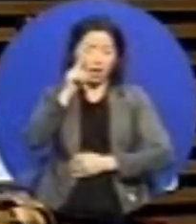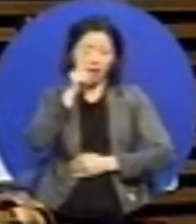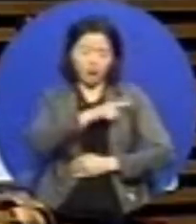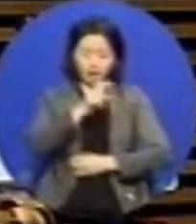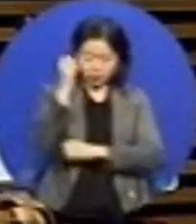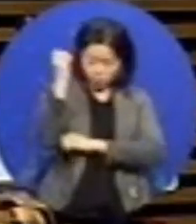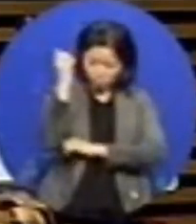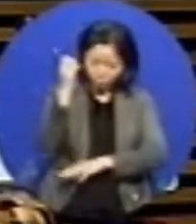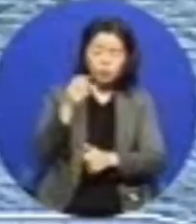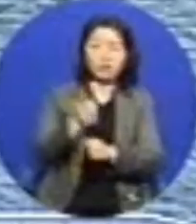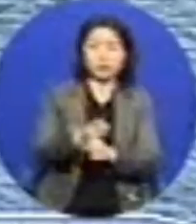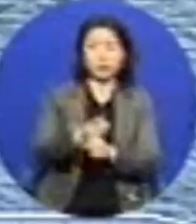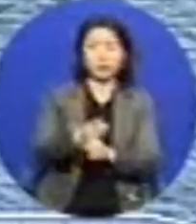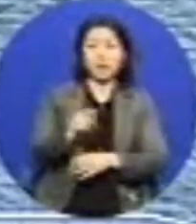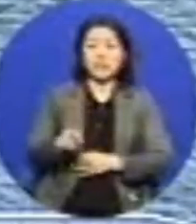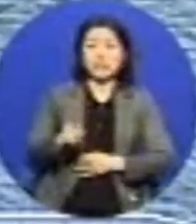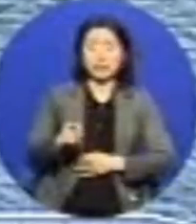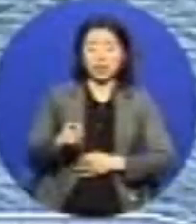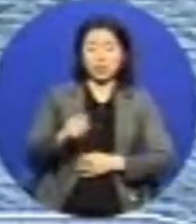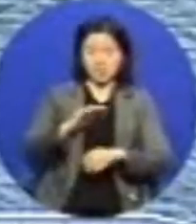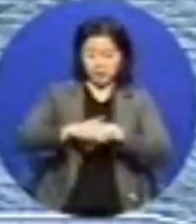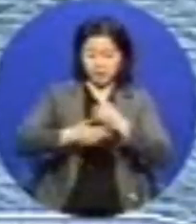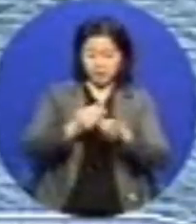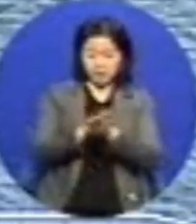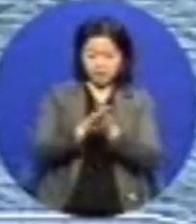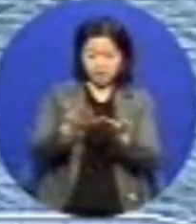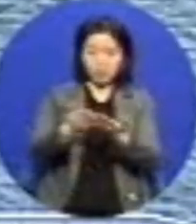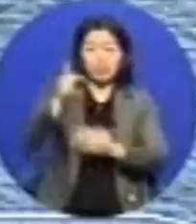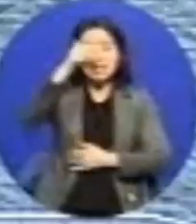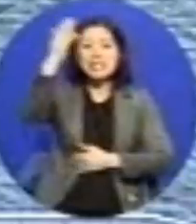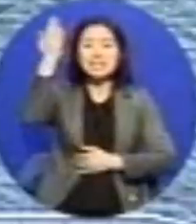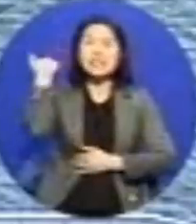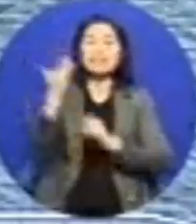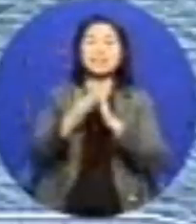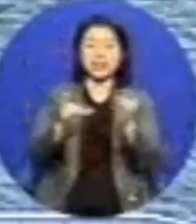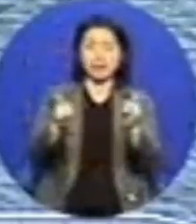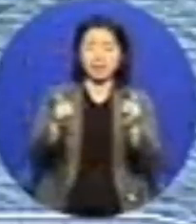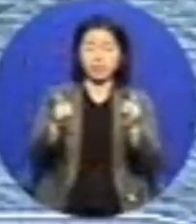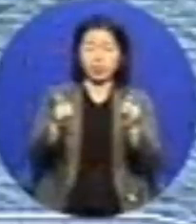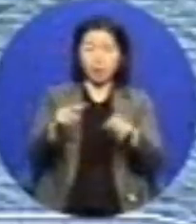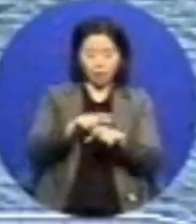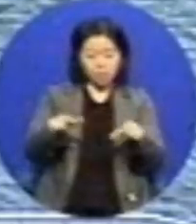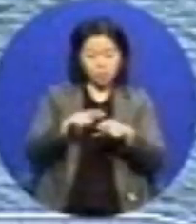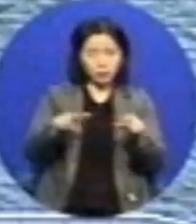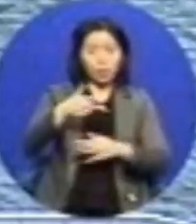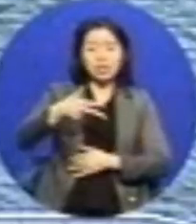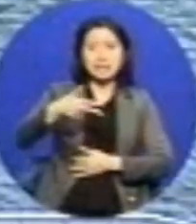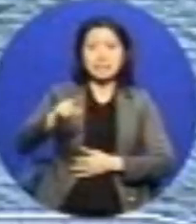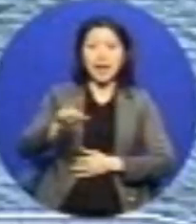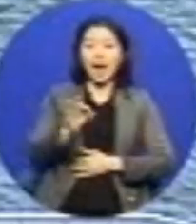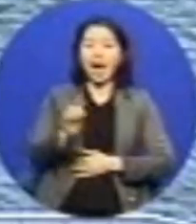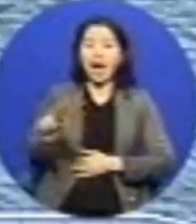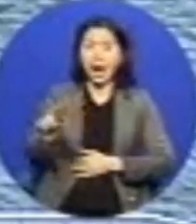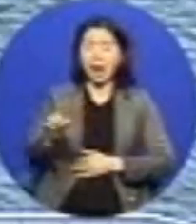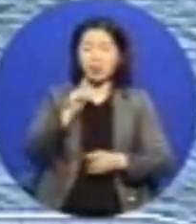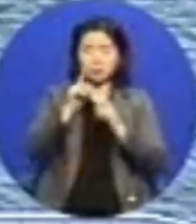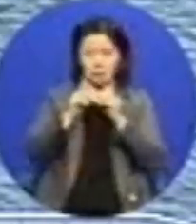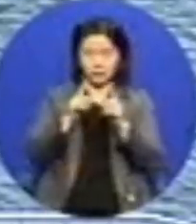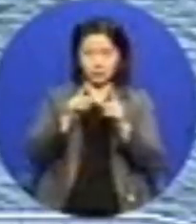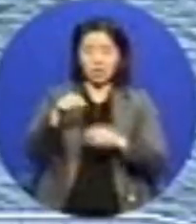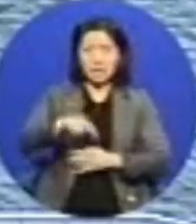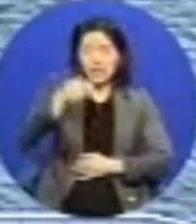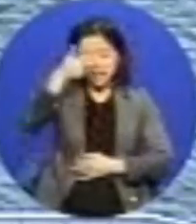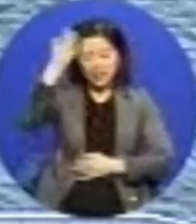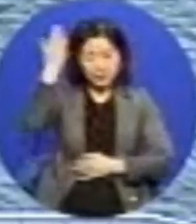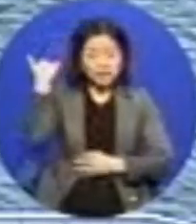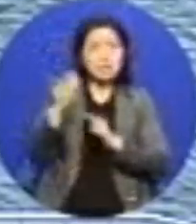것을 성경은 예 사람이라고 말하고 우리가 흔히 자라고 말하는 것입니다 이 옛사람이